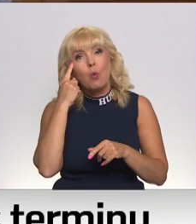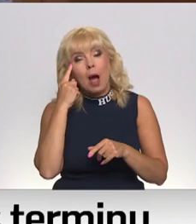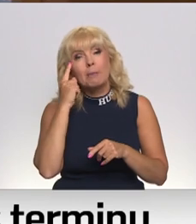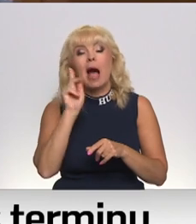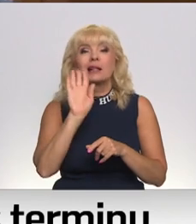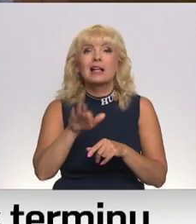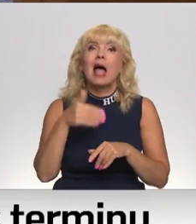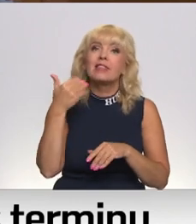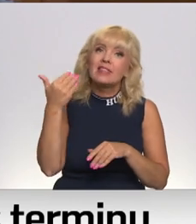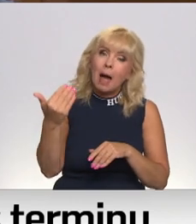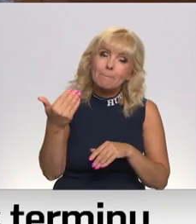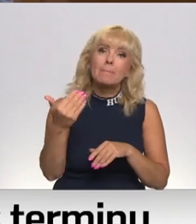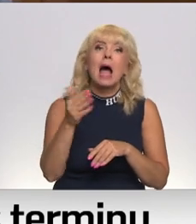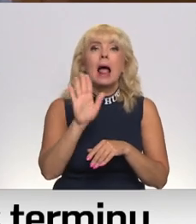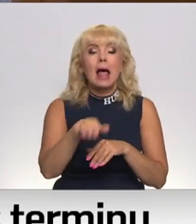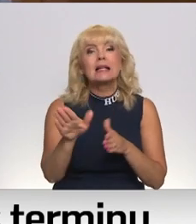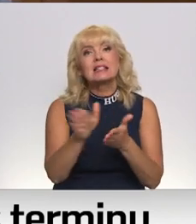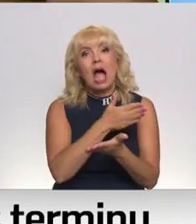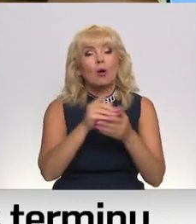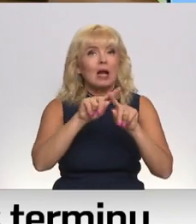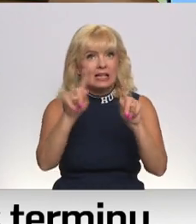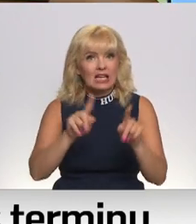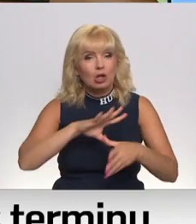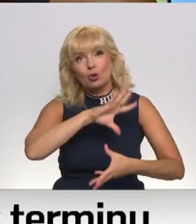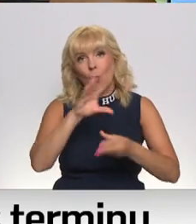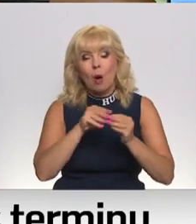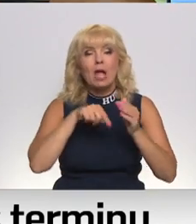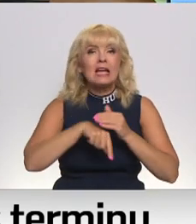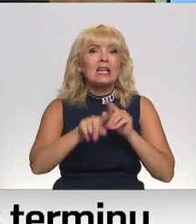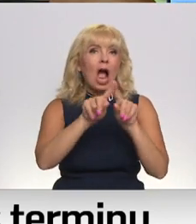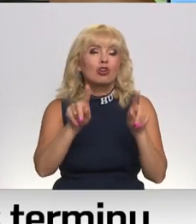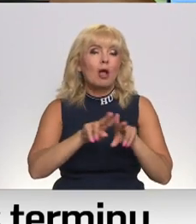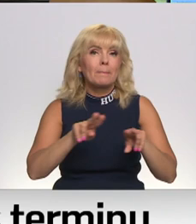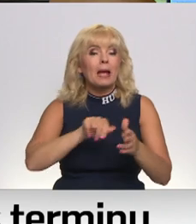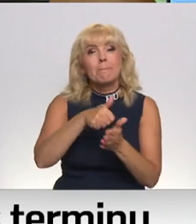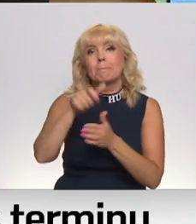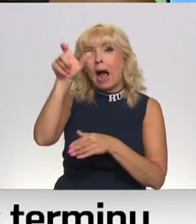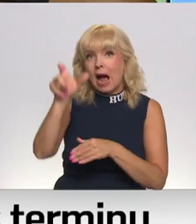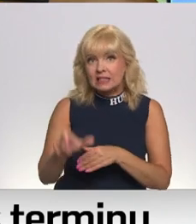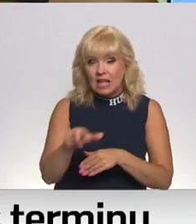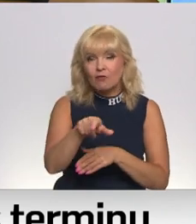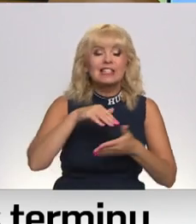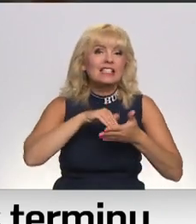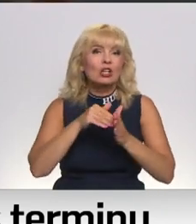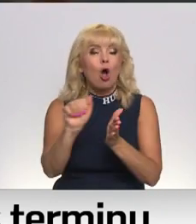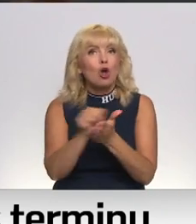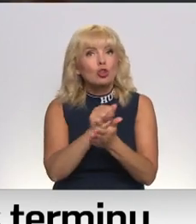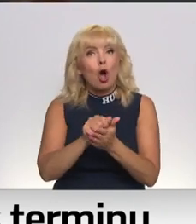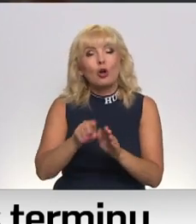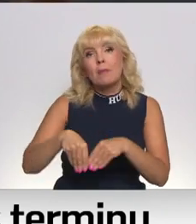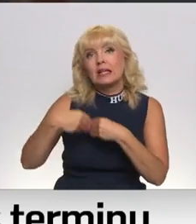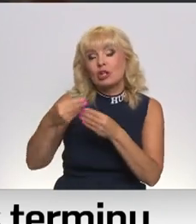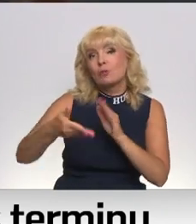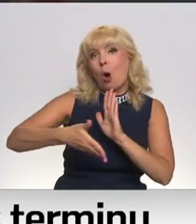tam, lai sakārtot šīs lietas kopumā. Iekšlietu ministrijas pārstāvis norāda, ka situācija ar dokumentu izsniegšanu